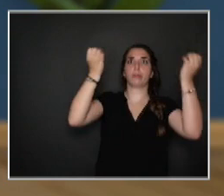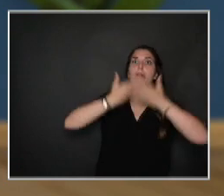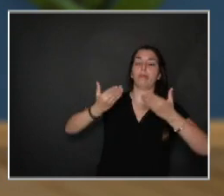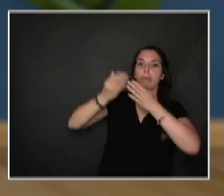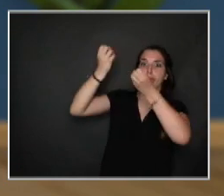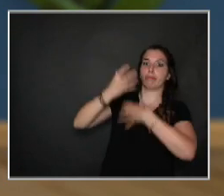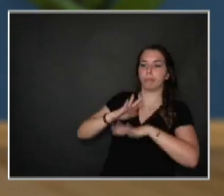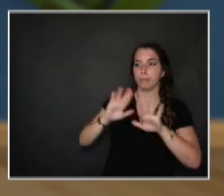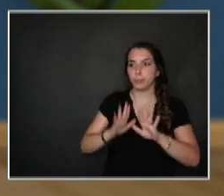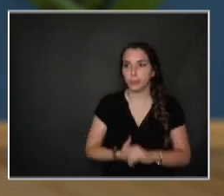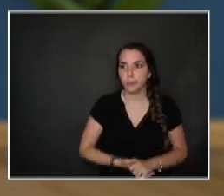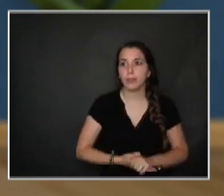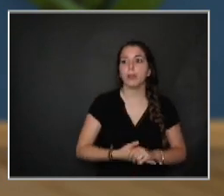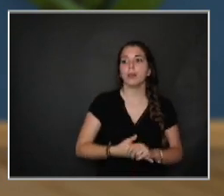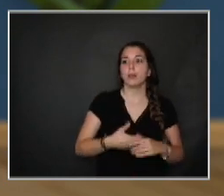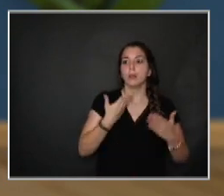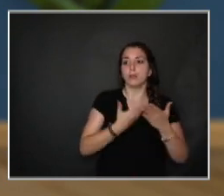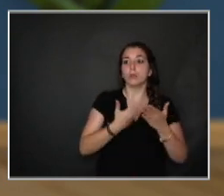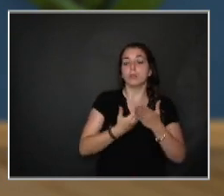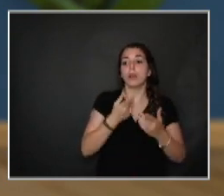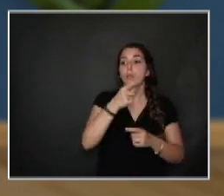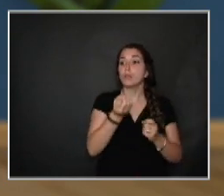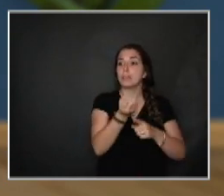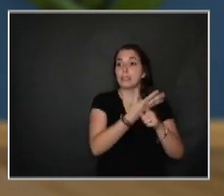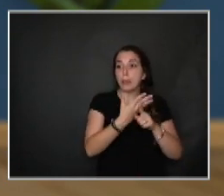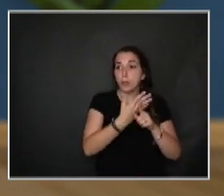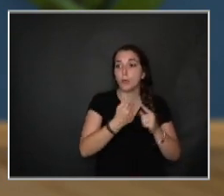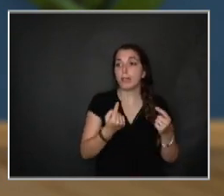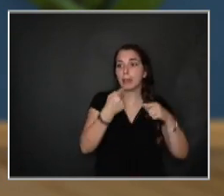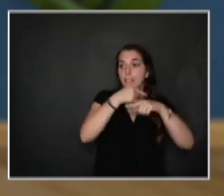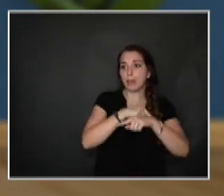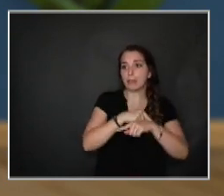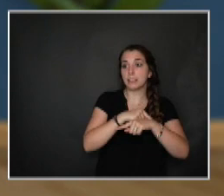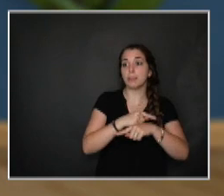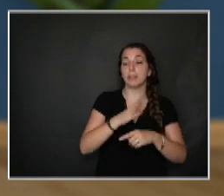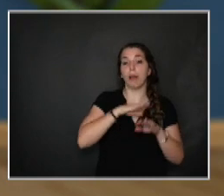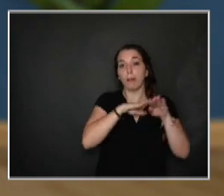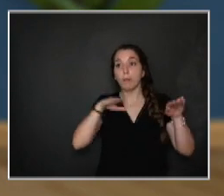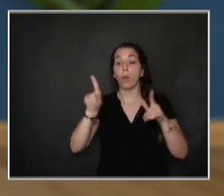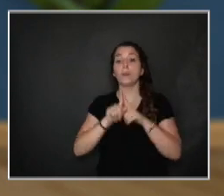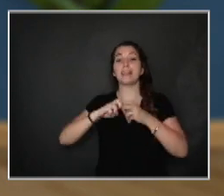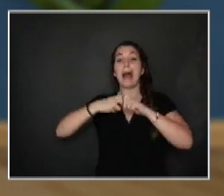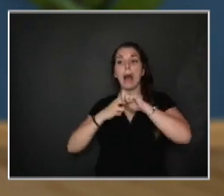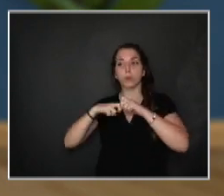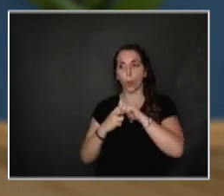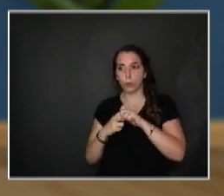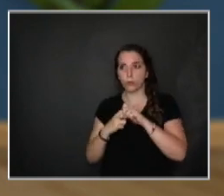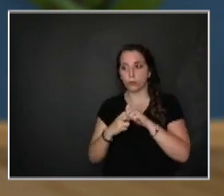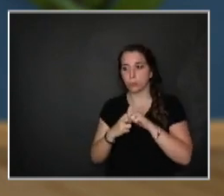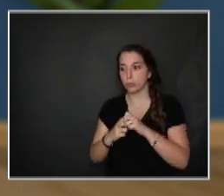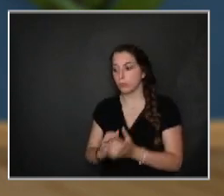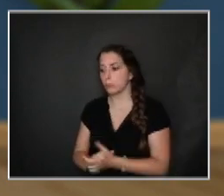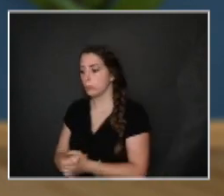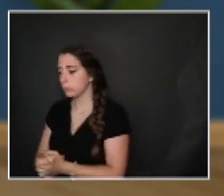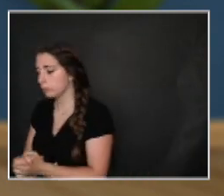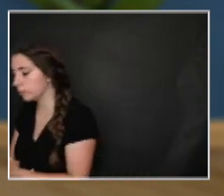de ce syndrome facétaire, qui est un syndrome très réversible, fonctionnel, on va dire, eh bien, il peut y avoir de l'arthrose. Vous voyez ici, sur